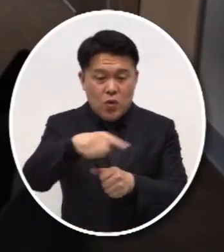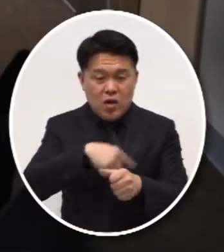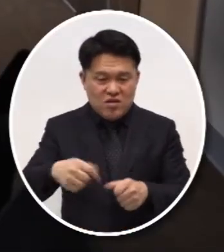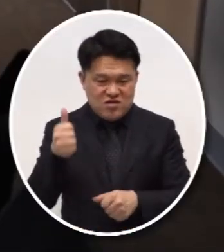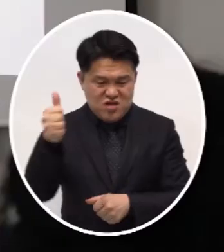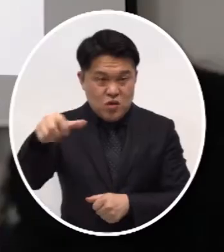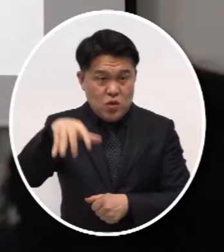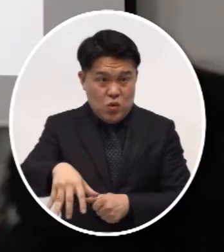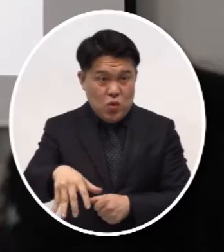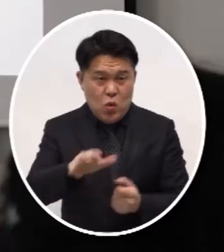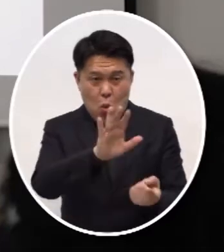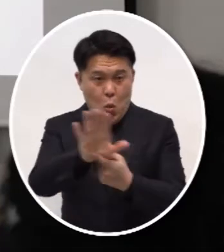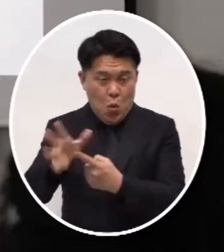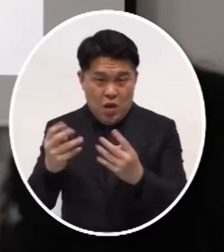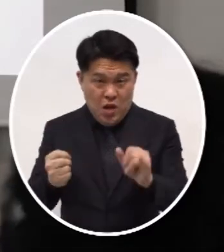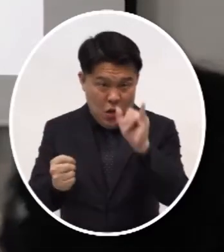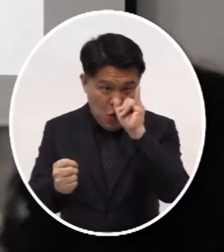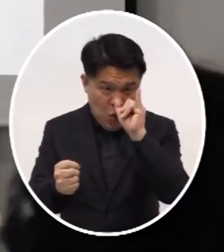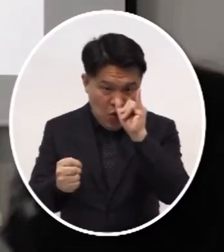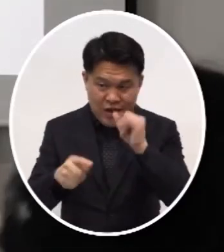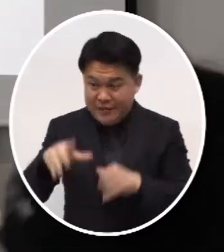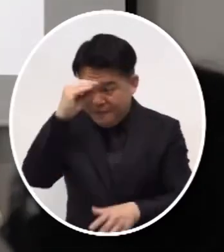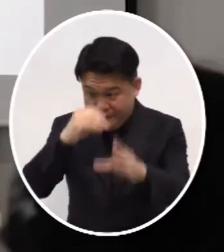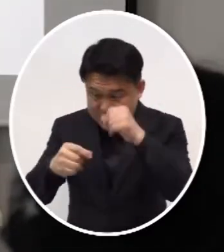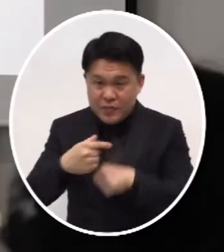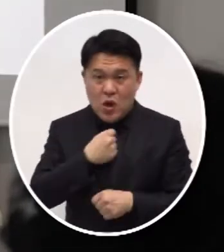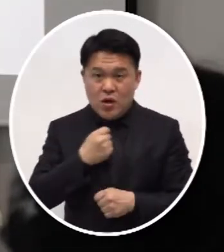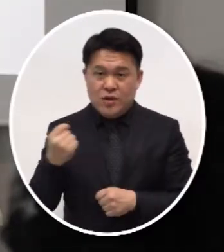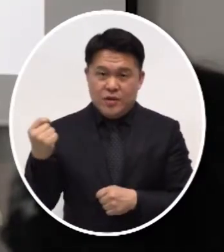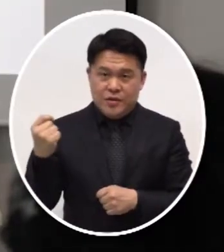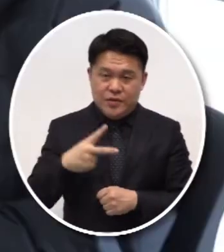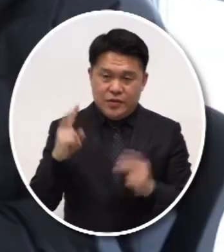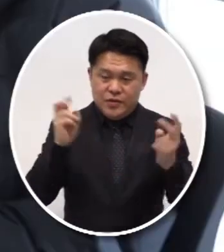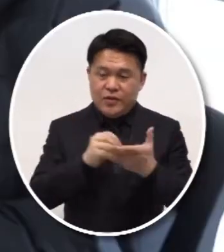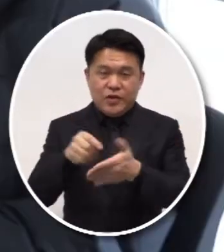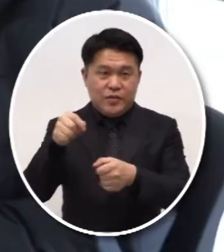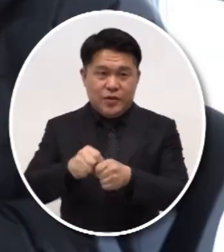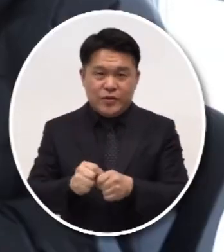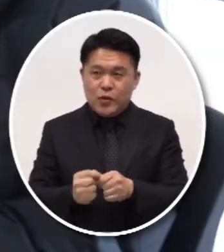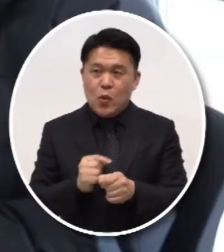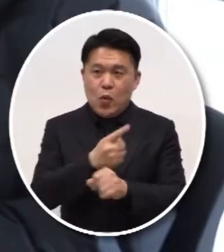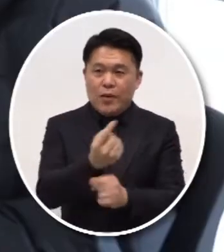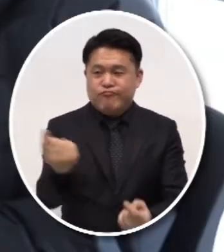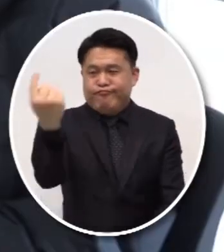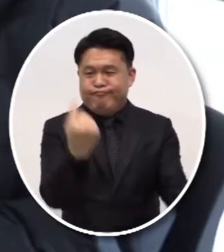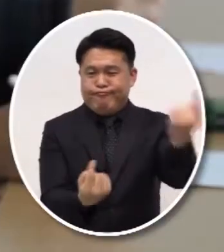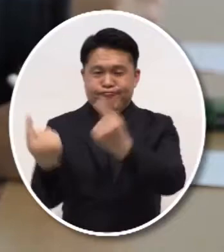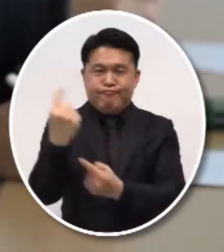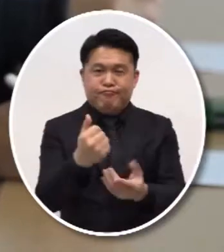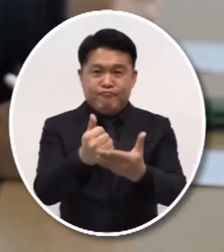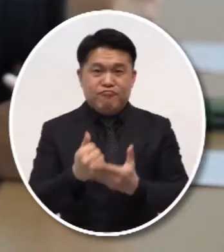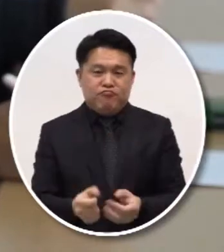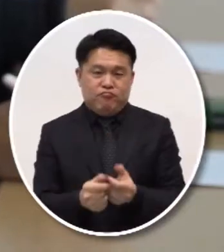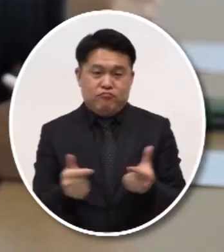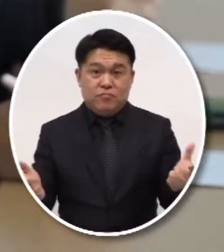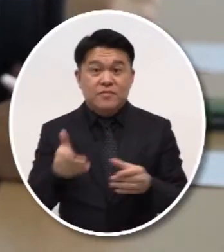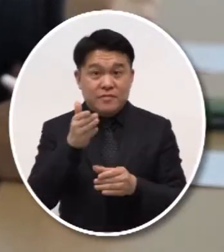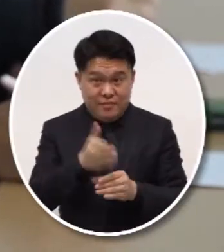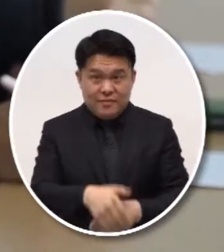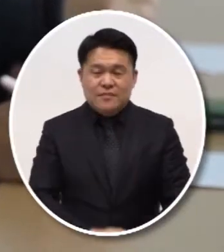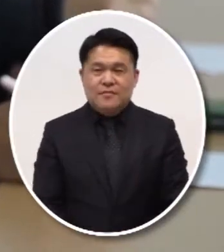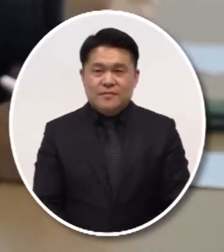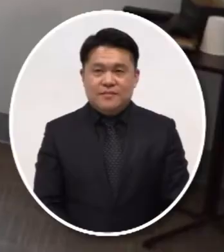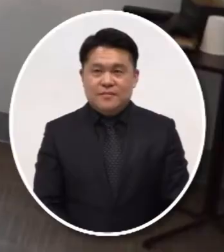알려지면서 최근에는 행복무화를 벤치마킹하거나 취업을 위해 외부에서 찾아오는 손님들도 점점 많아지고